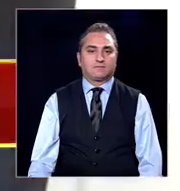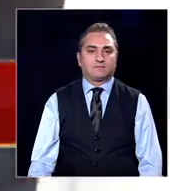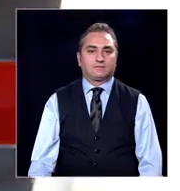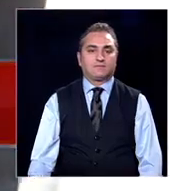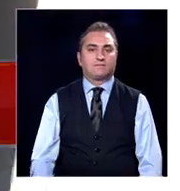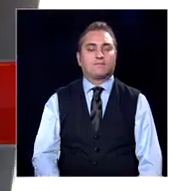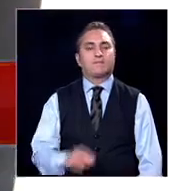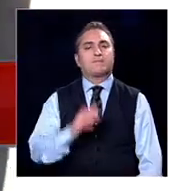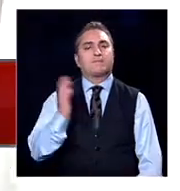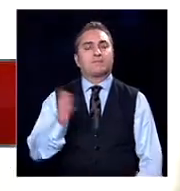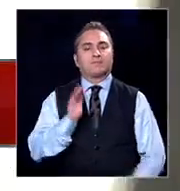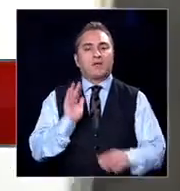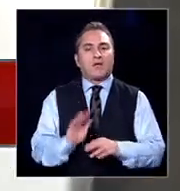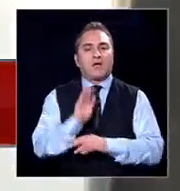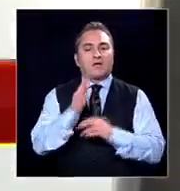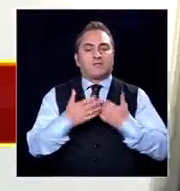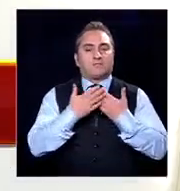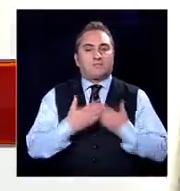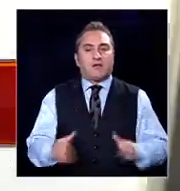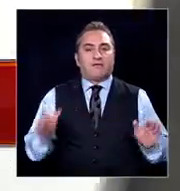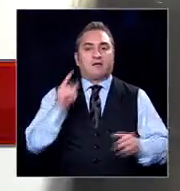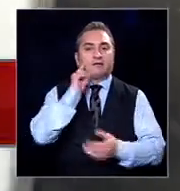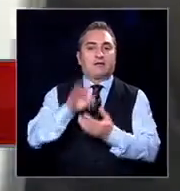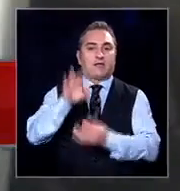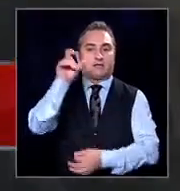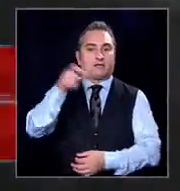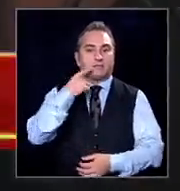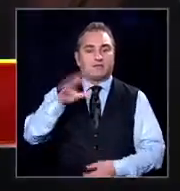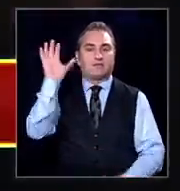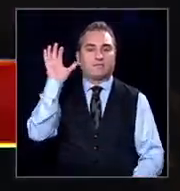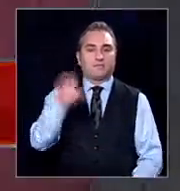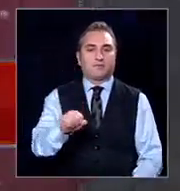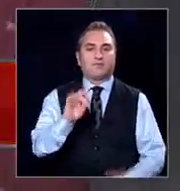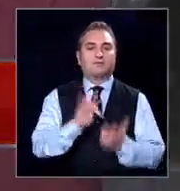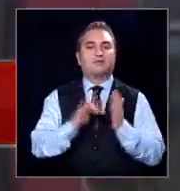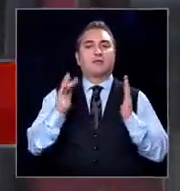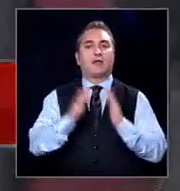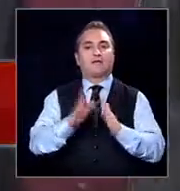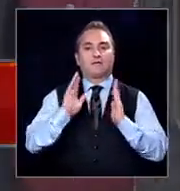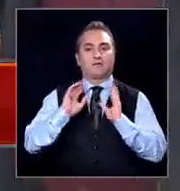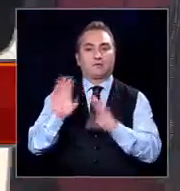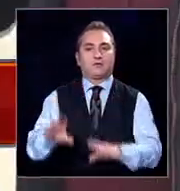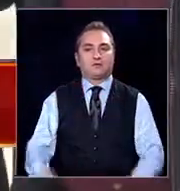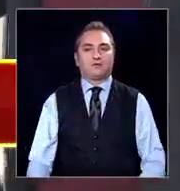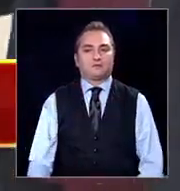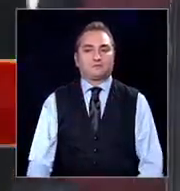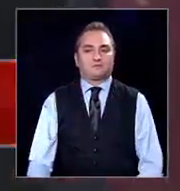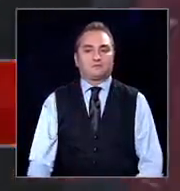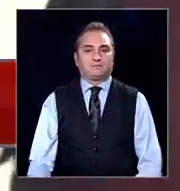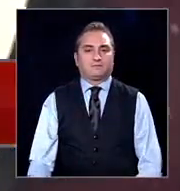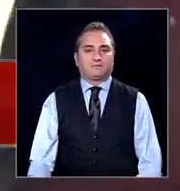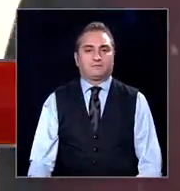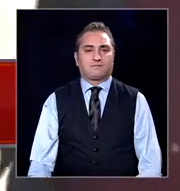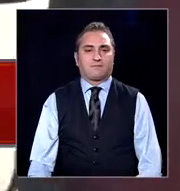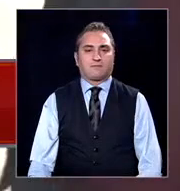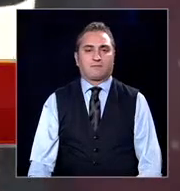Neyse ki hayatımı mahvetti dediği o adam yakalandı, cezaevine yollandı. Neden kaçtınız o zaman? Covid'den dolayı.